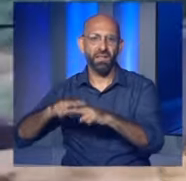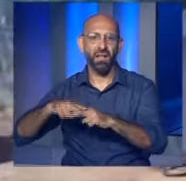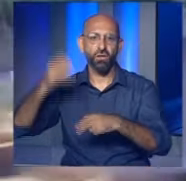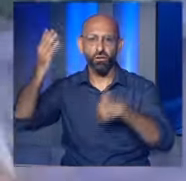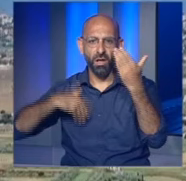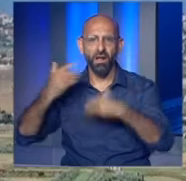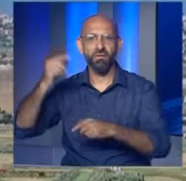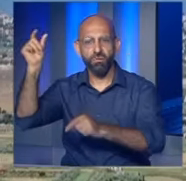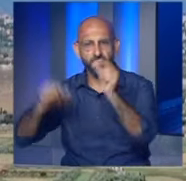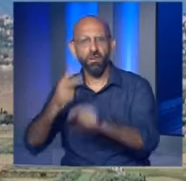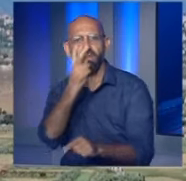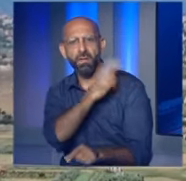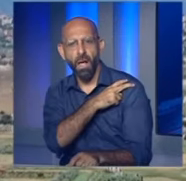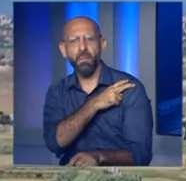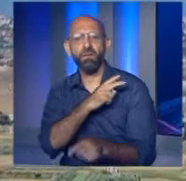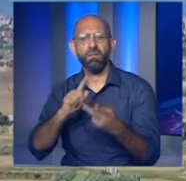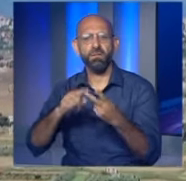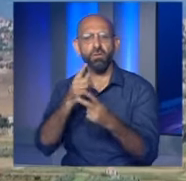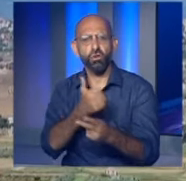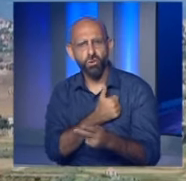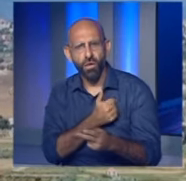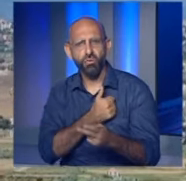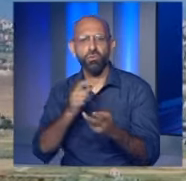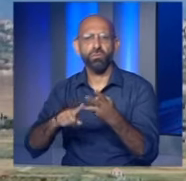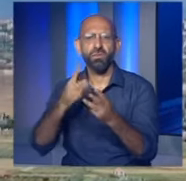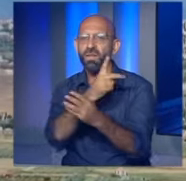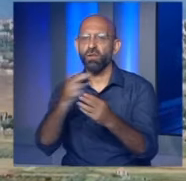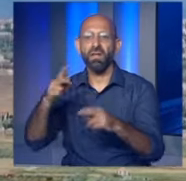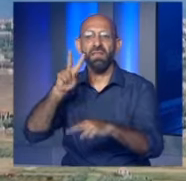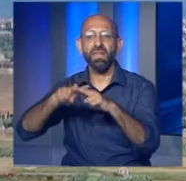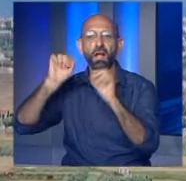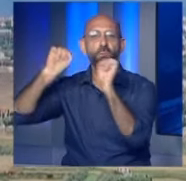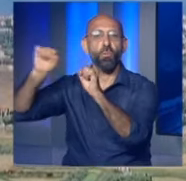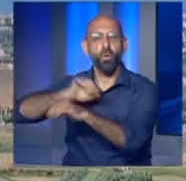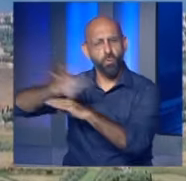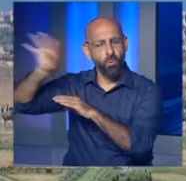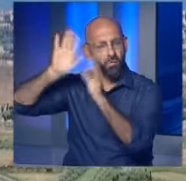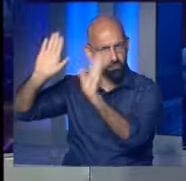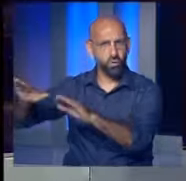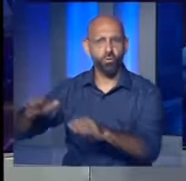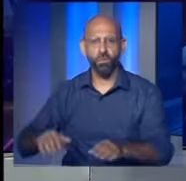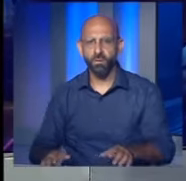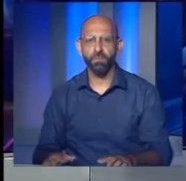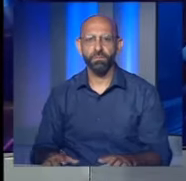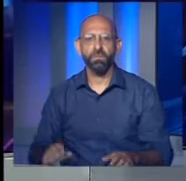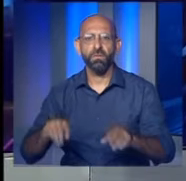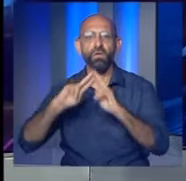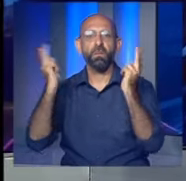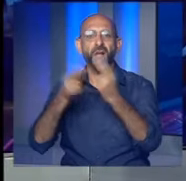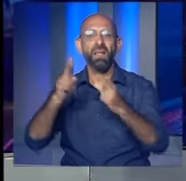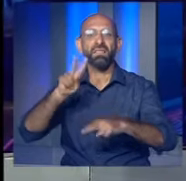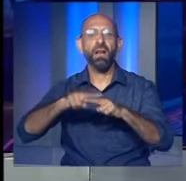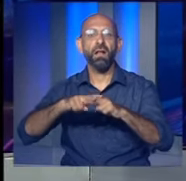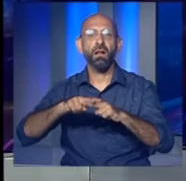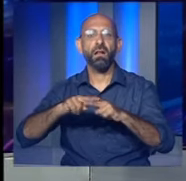مباشره ما ادى الى اندلاع النيران فيها واصابه عدد من ضباطها وتموضع جنودها في الغضون اجتماع